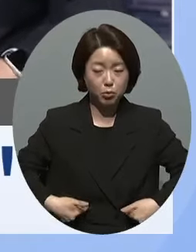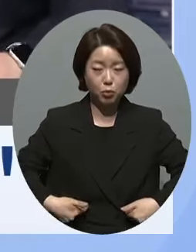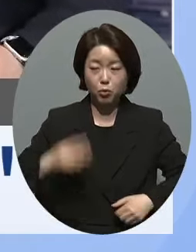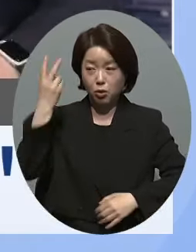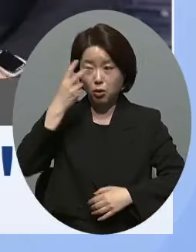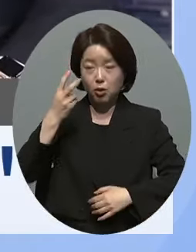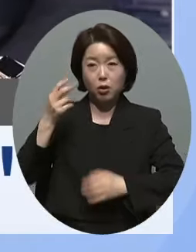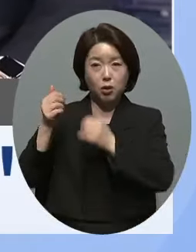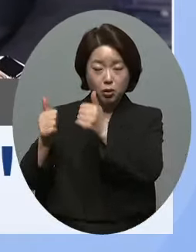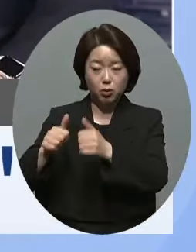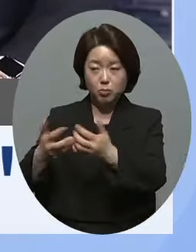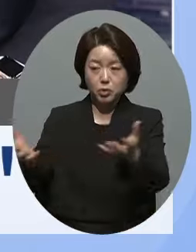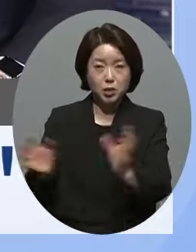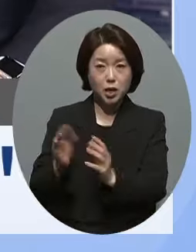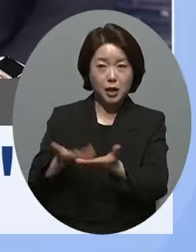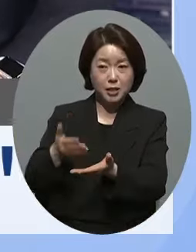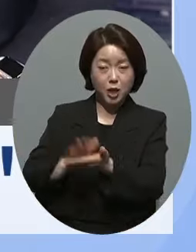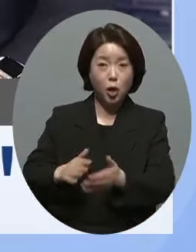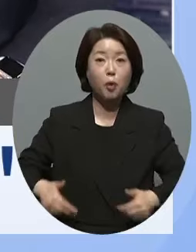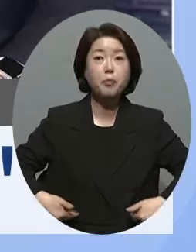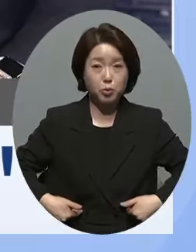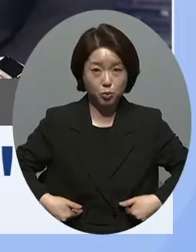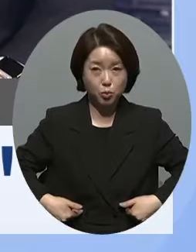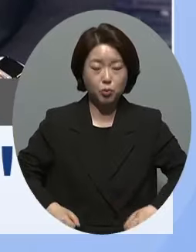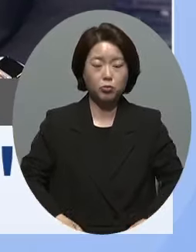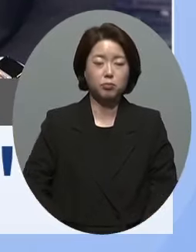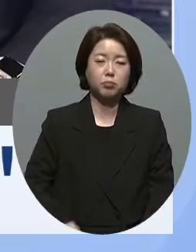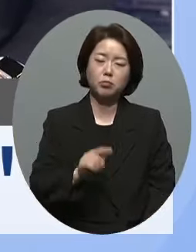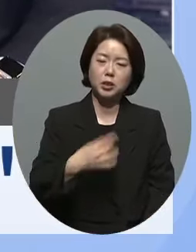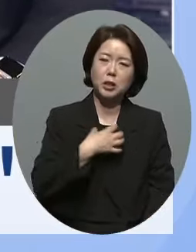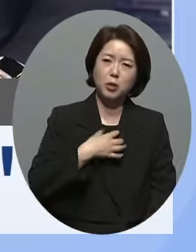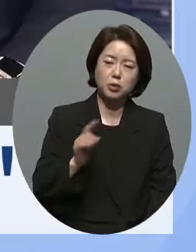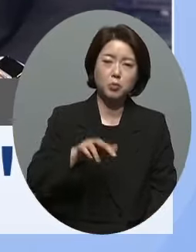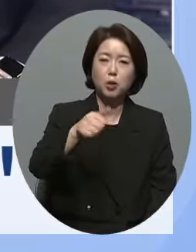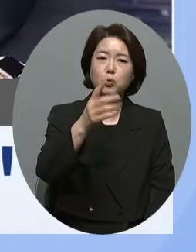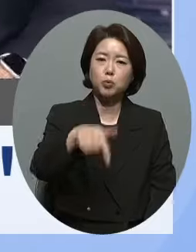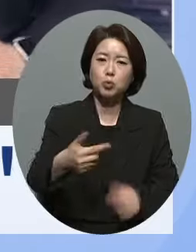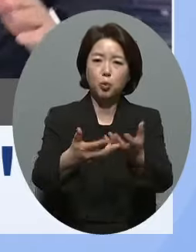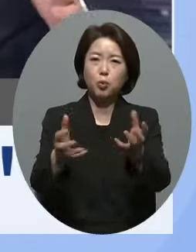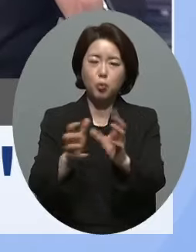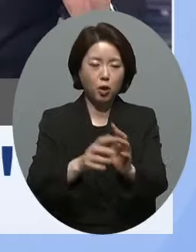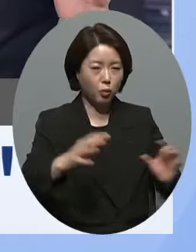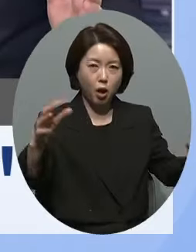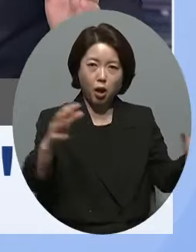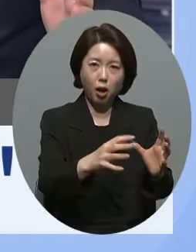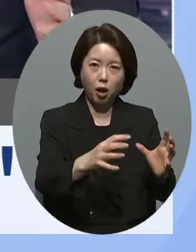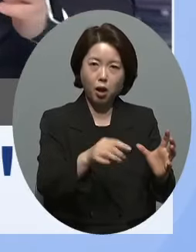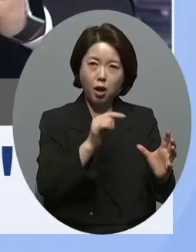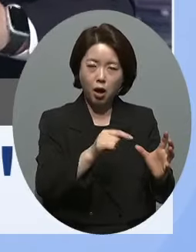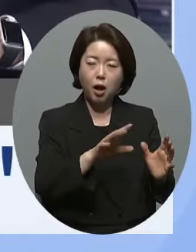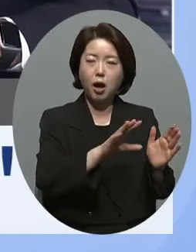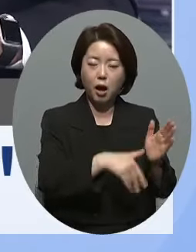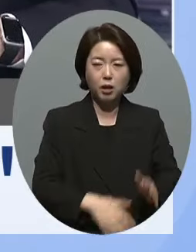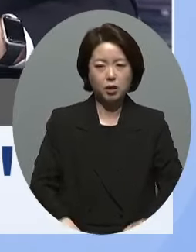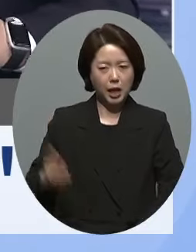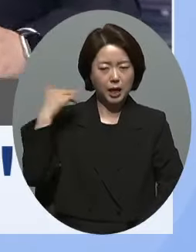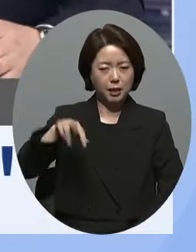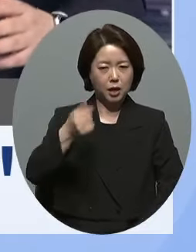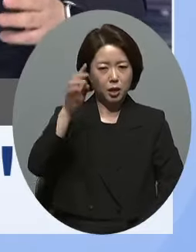필요한데 제가 걱정되는 점은 예를 들어서 조국 혁신당 공조하는 과정에서 조국 대표의 과거에 있었던 일에 대해서 다시 특검을 해야